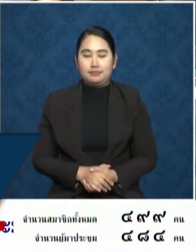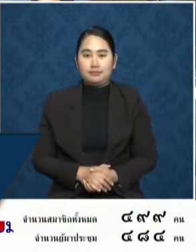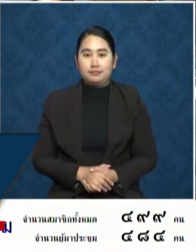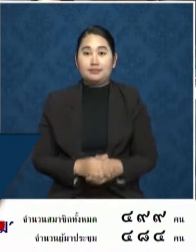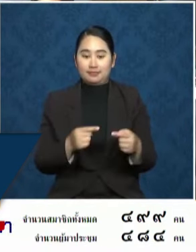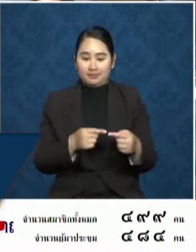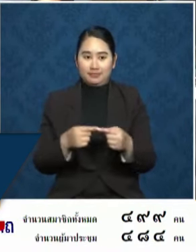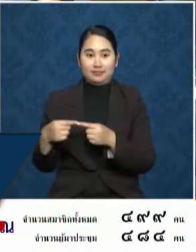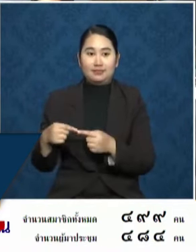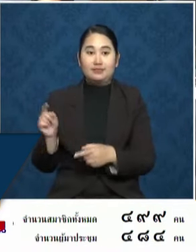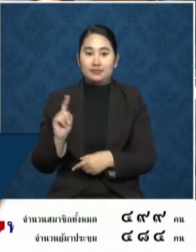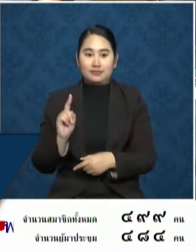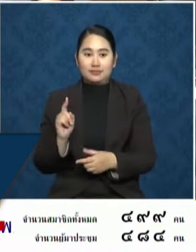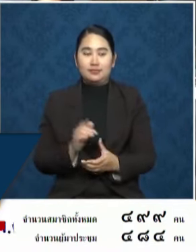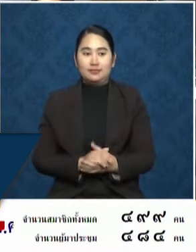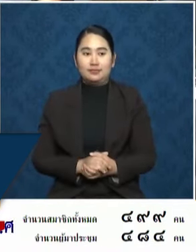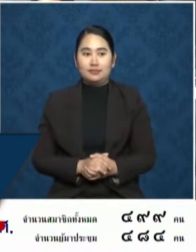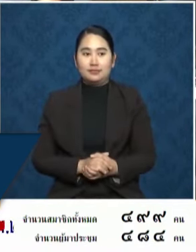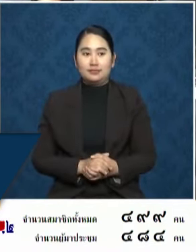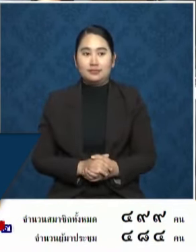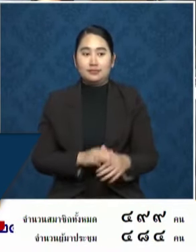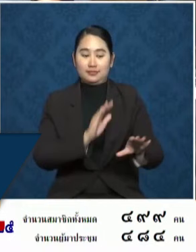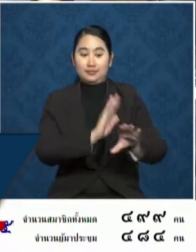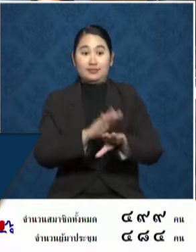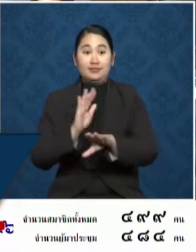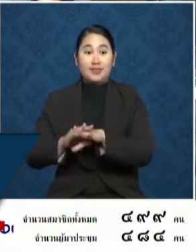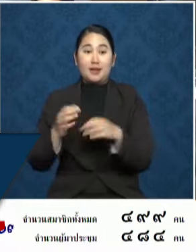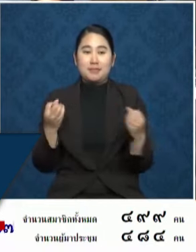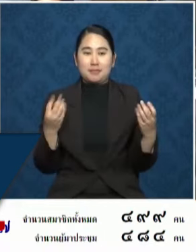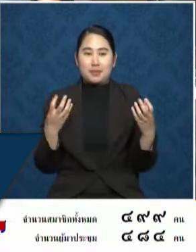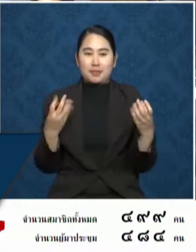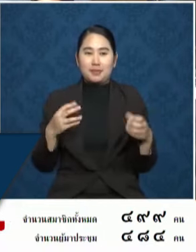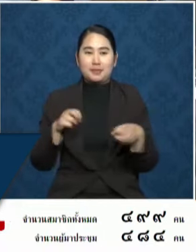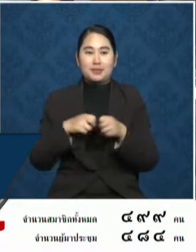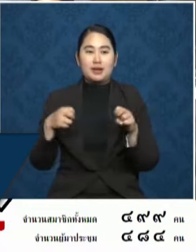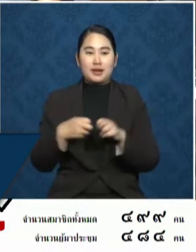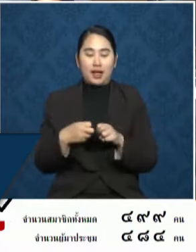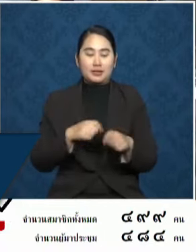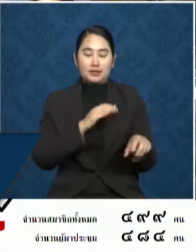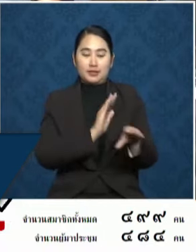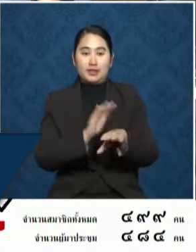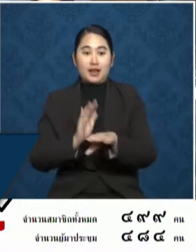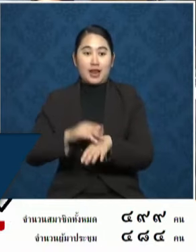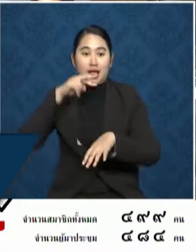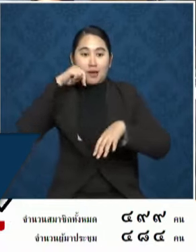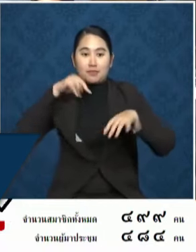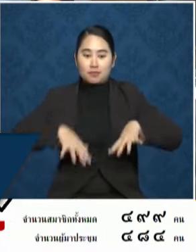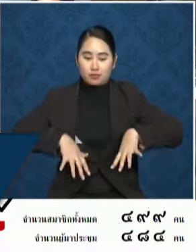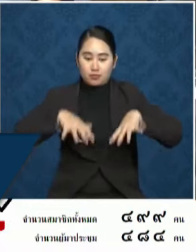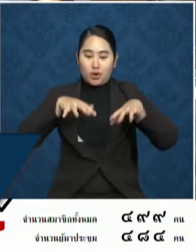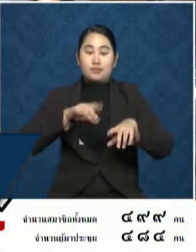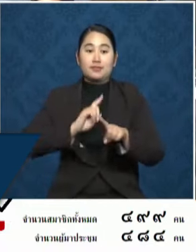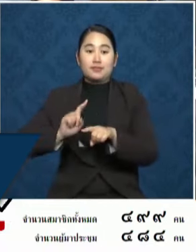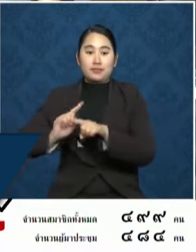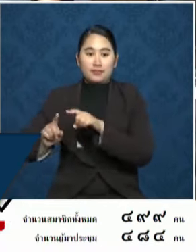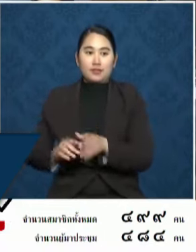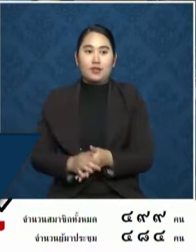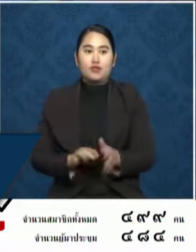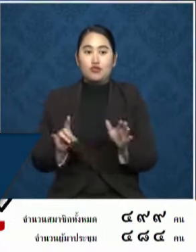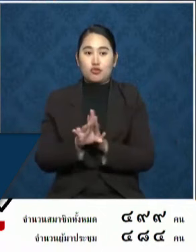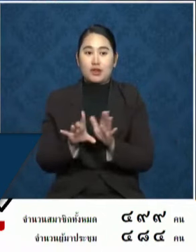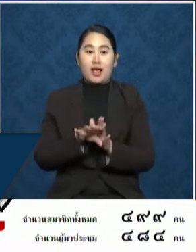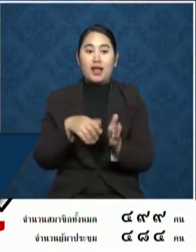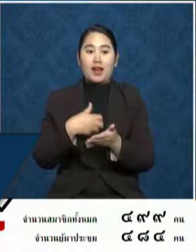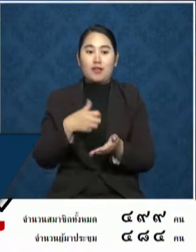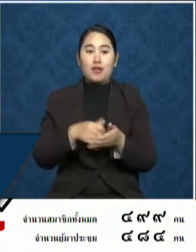ต่อมาครับท่านประธานเรื่องการเทินภัยและปัญหาภัยพิบัติน้ำท่วมนะครับมันเป็นเรื่องสุดท้ายแล้วที่ผมจะ